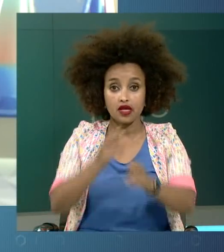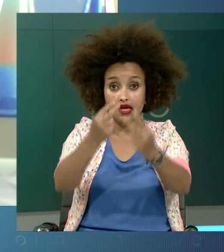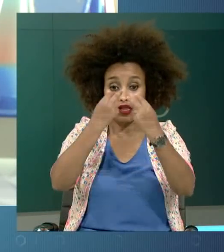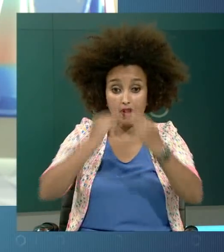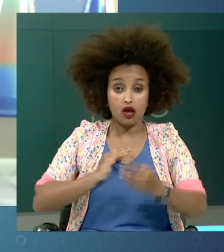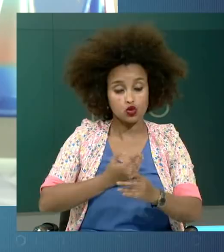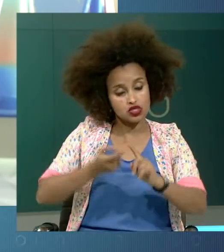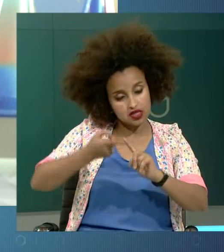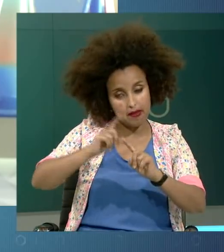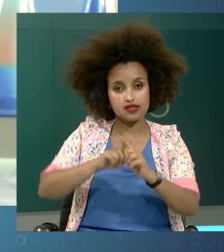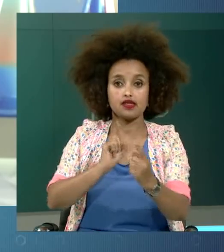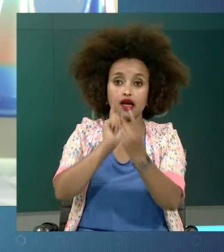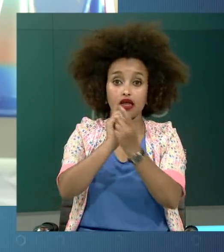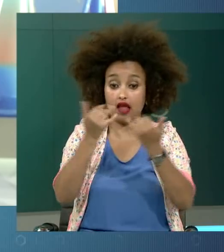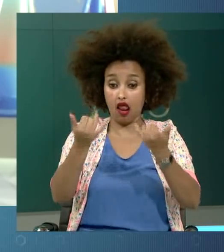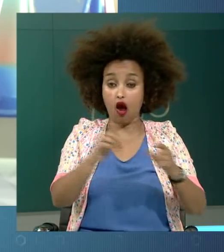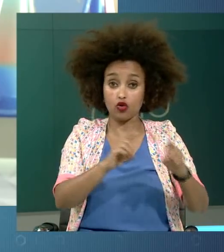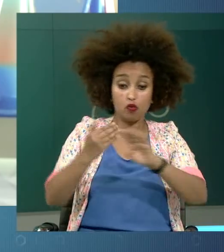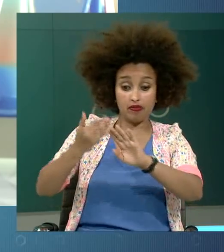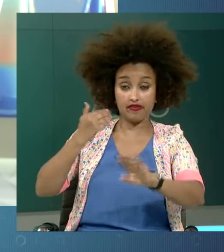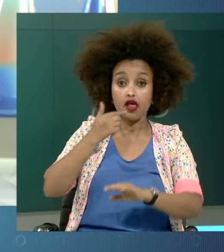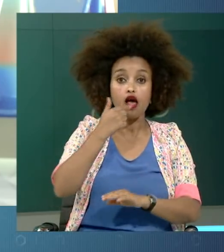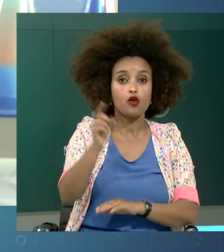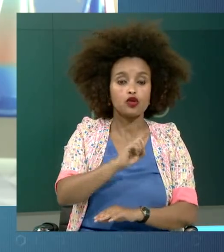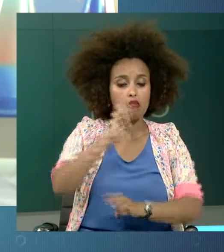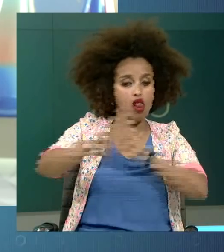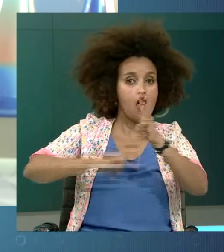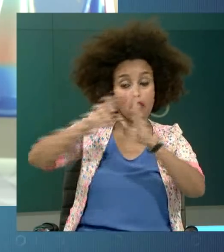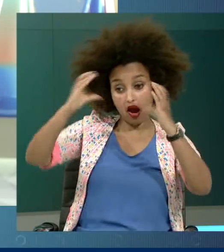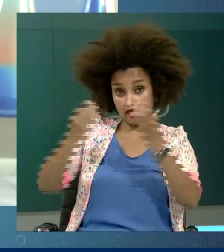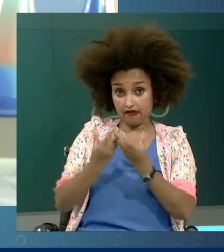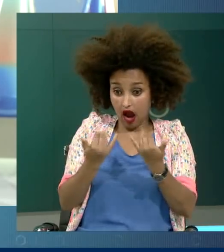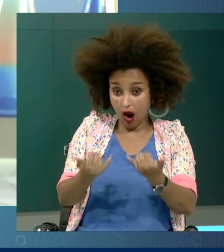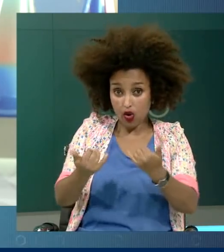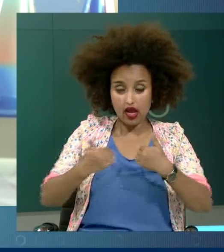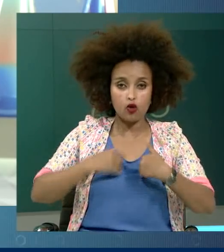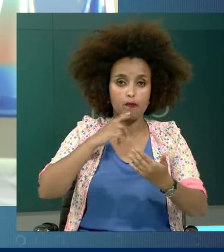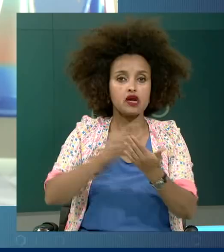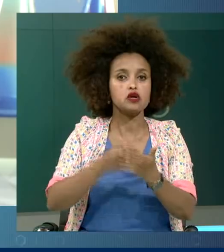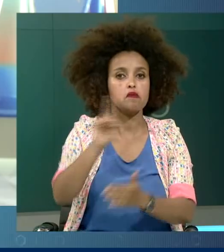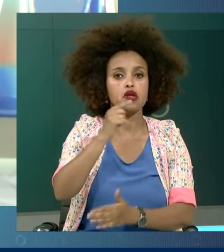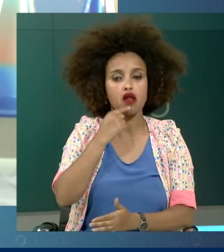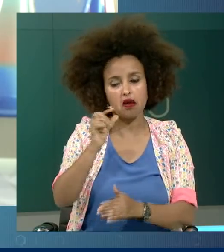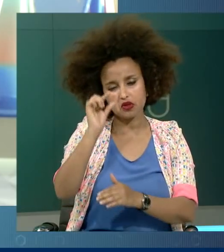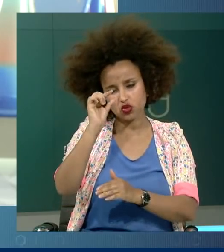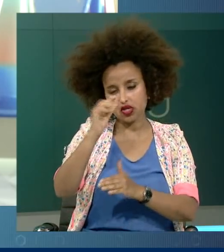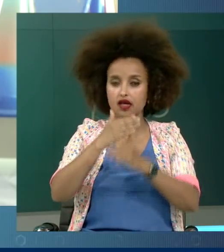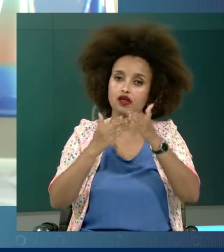ተመልካቾቻችን ተመልሰን መጥተናል እስኪ አሁን ደግሞ ቀደም ብዬ እንደጠቆምኳችሁ ዓለም አቀፍ የሆኑ አሁናዊ መረጃዎች ምን እንደሚሉ በተወሰነ